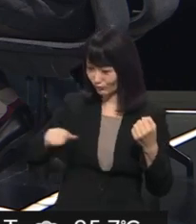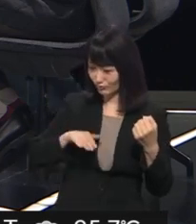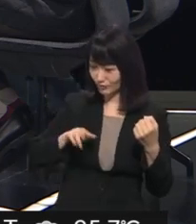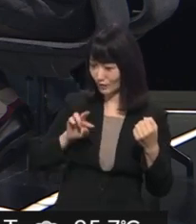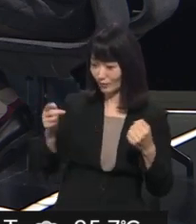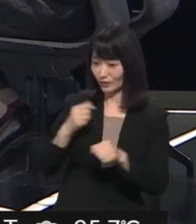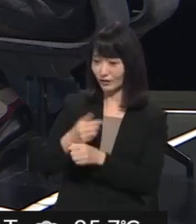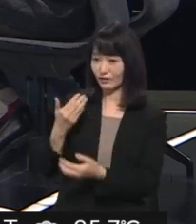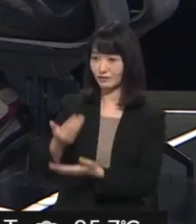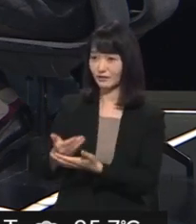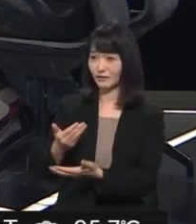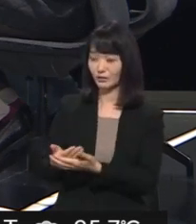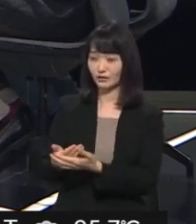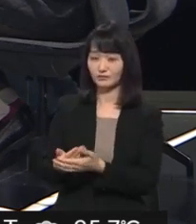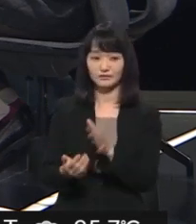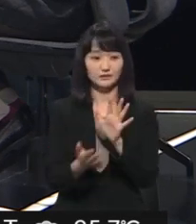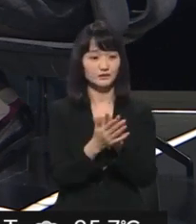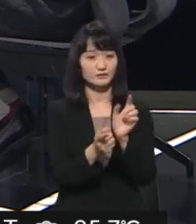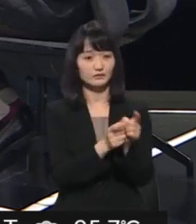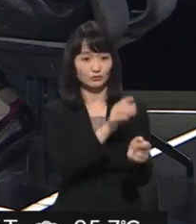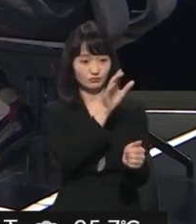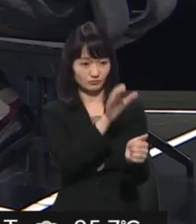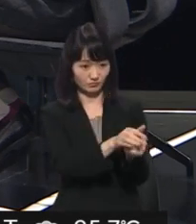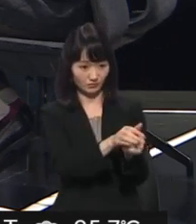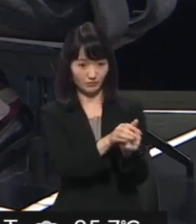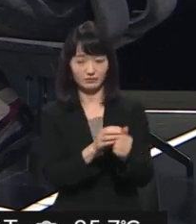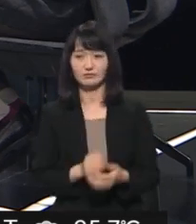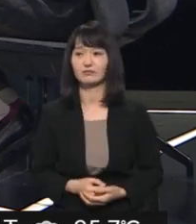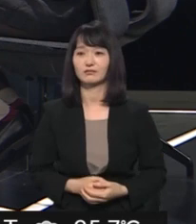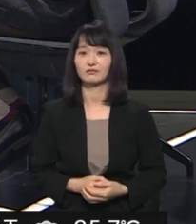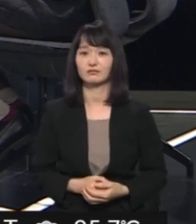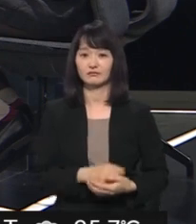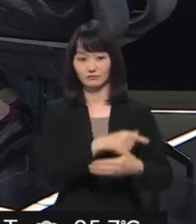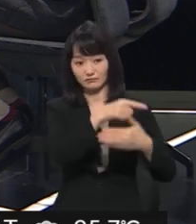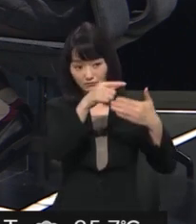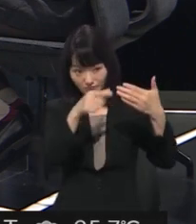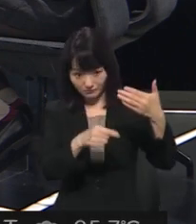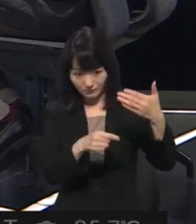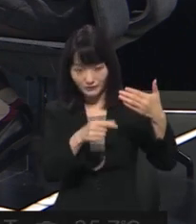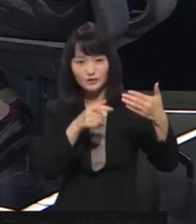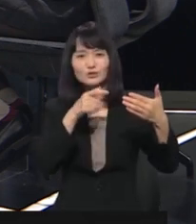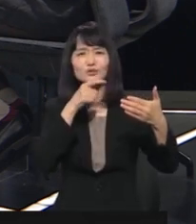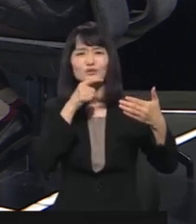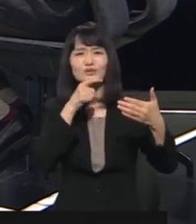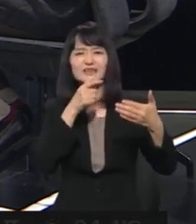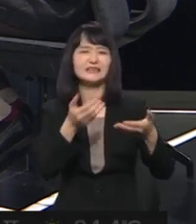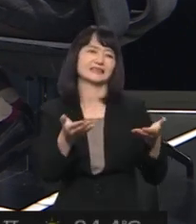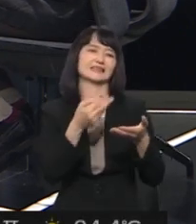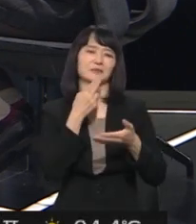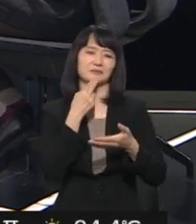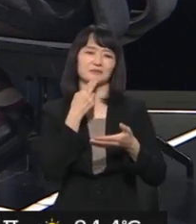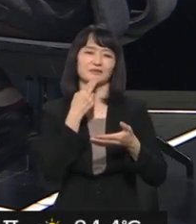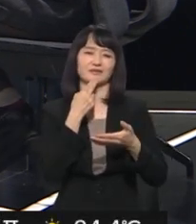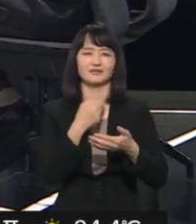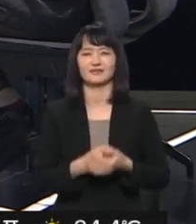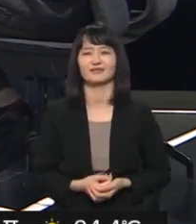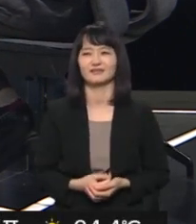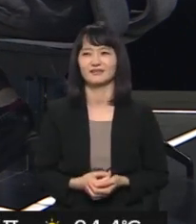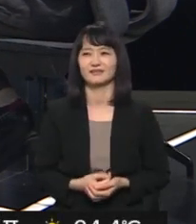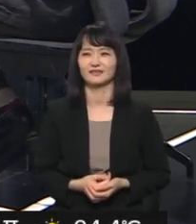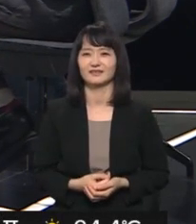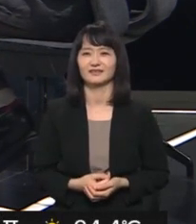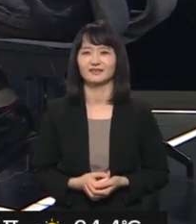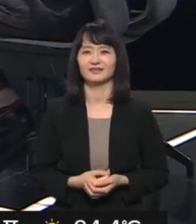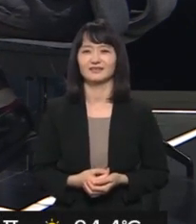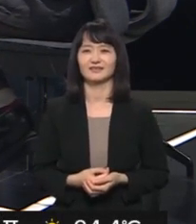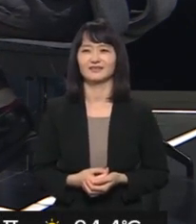어 직접 하시라고 뜻 언론 생방송 이웃도 출연 해가지고 적에게 일정 보니까 수요일은 일정이 없더라구요 아니면 아예 아니고 그냥 오늘